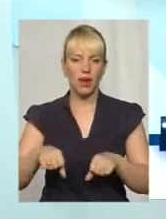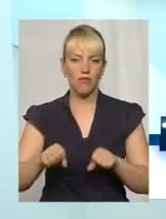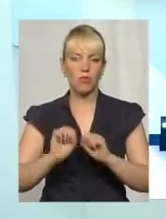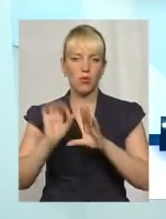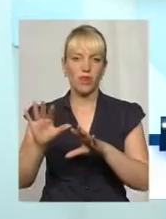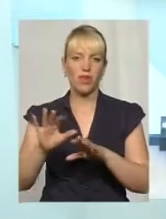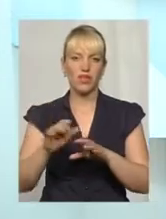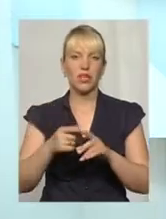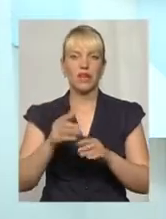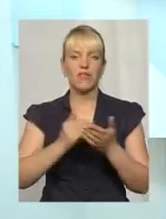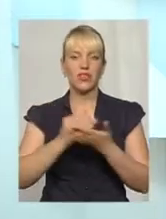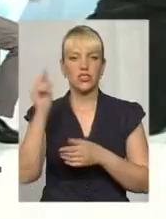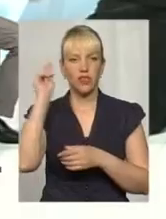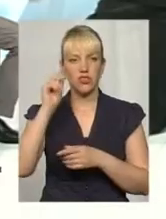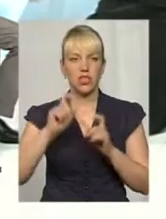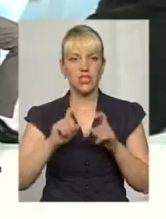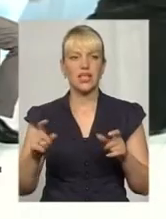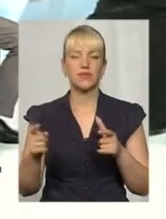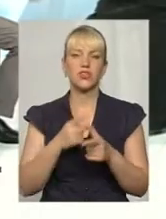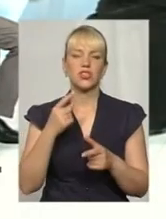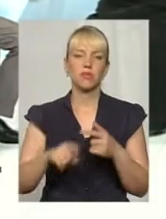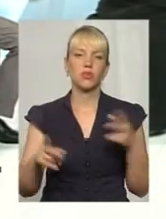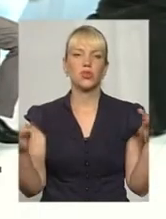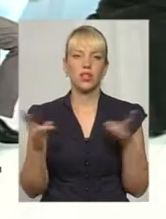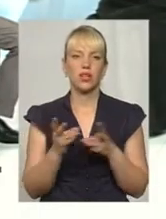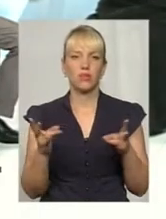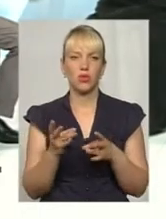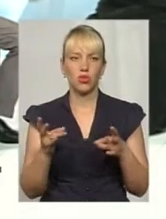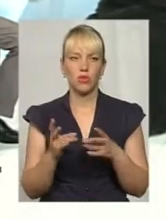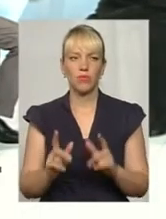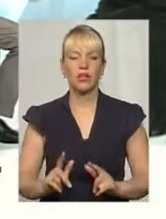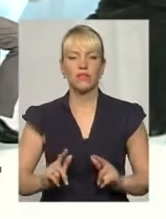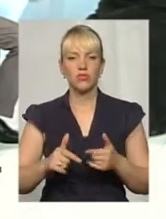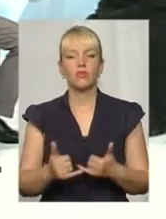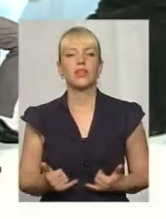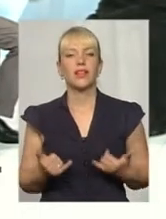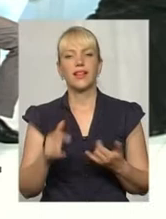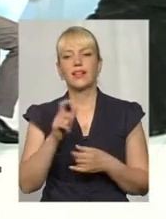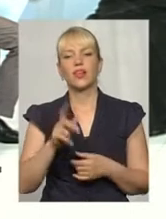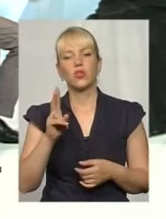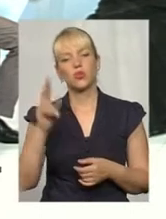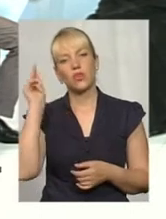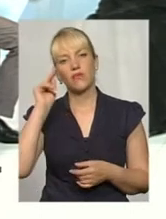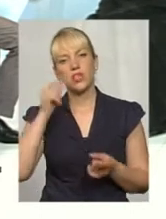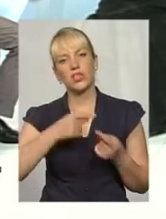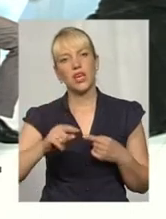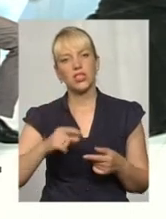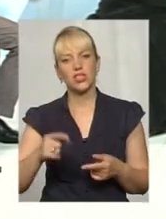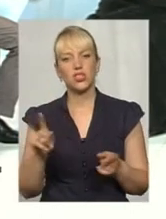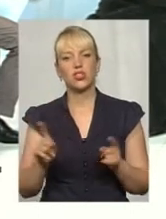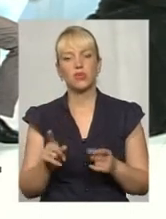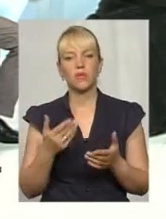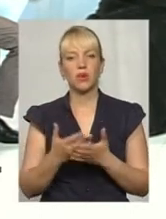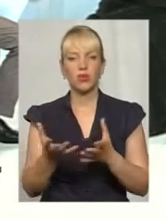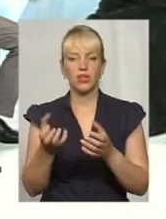навчальних закладів. Перепрошую, чи потрібно для тих, хто навчався на іншу, тобто отримав